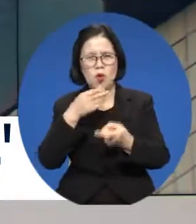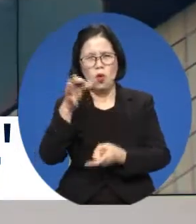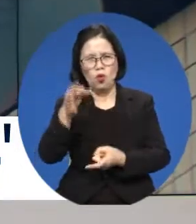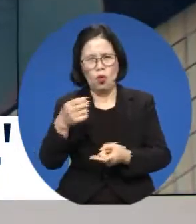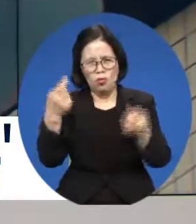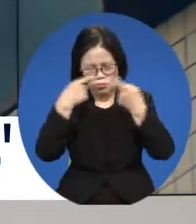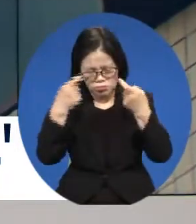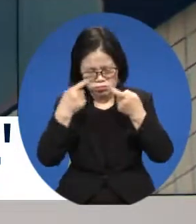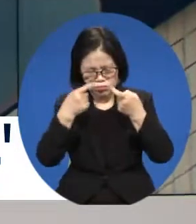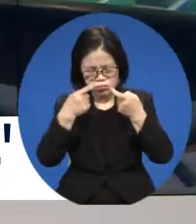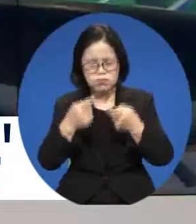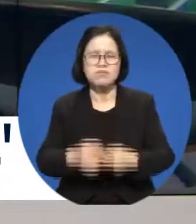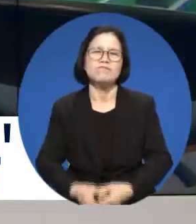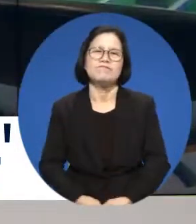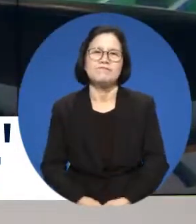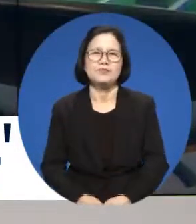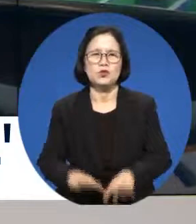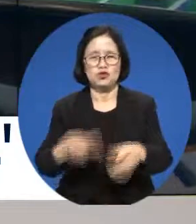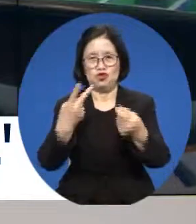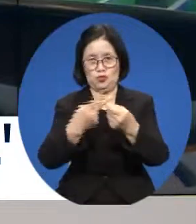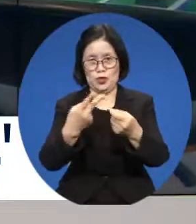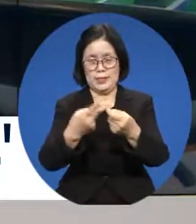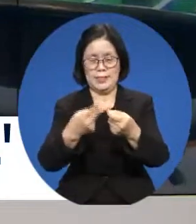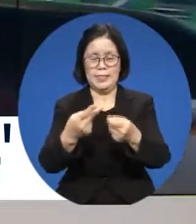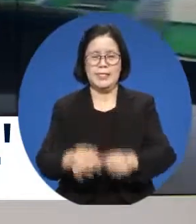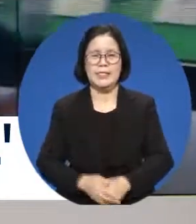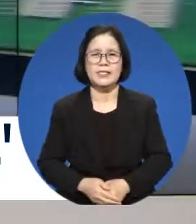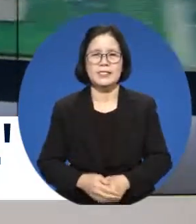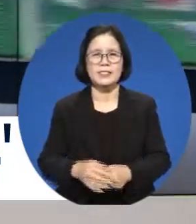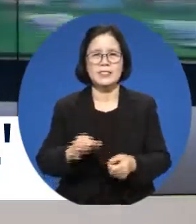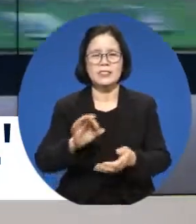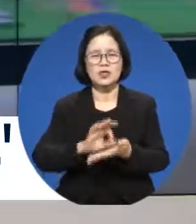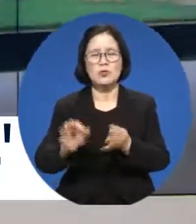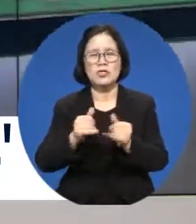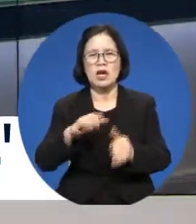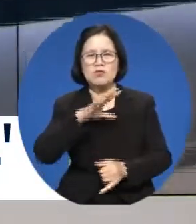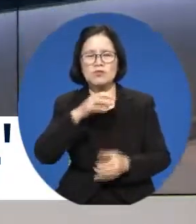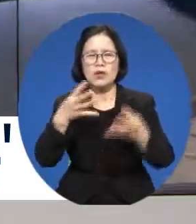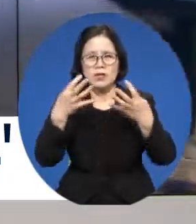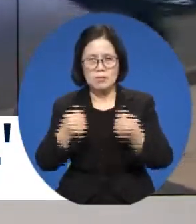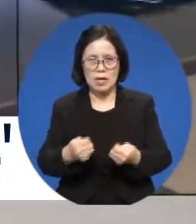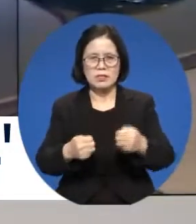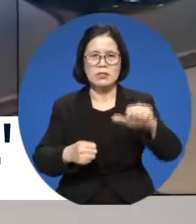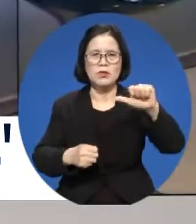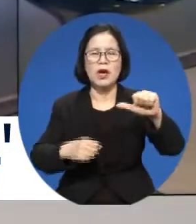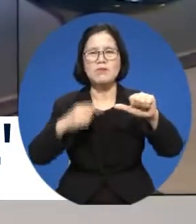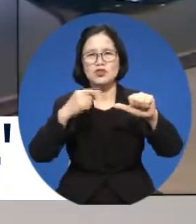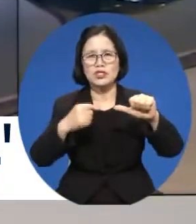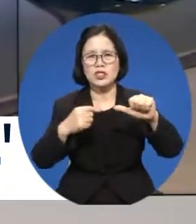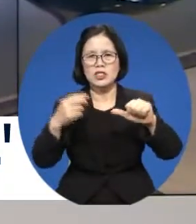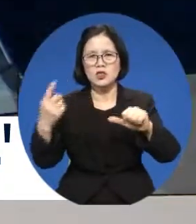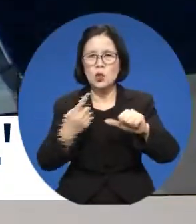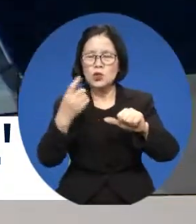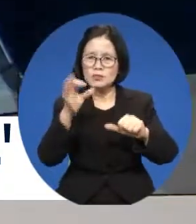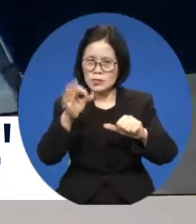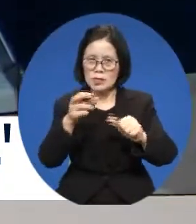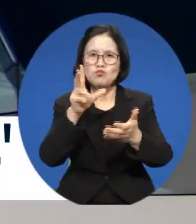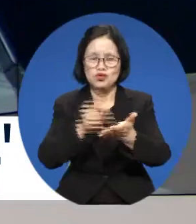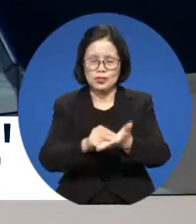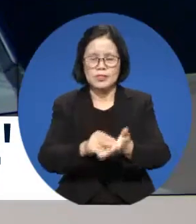어제 전해드렸는데요. 오늘은 두 번째 순서로 소비자 불만이 많은 5G 요금제 문제를